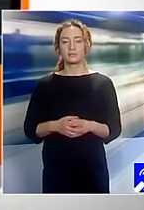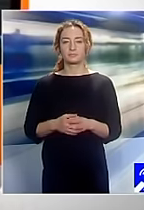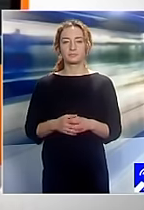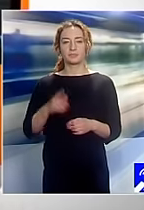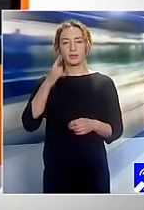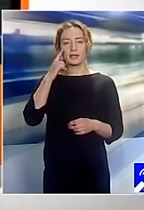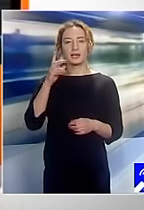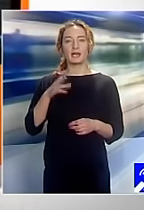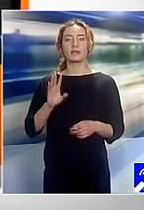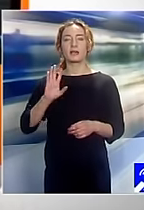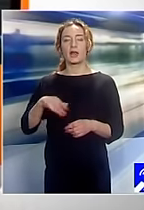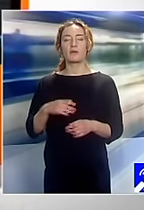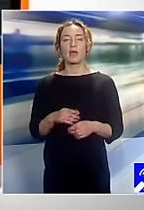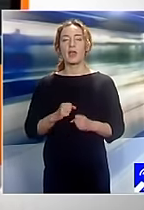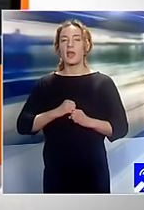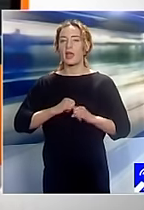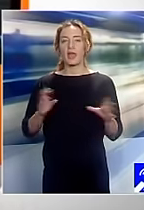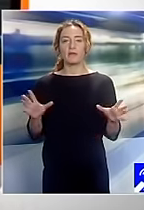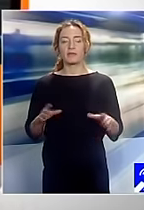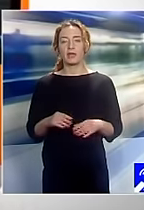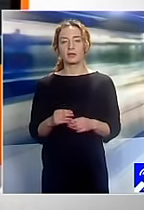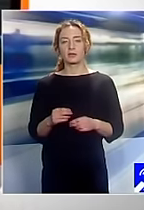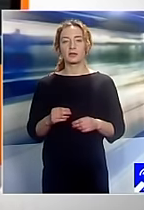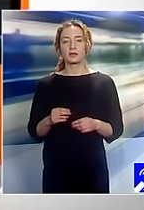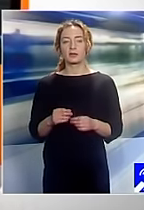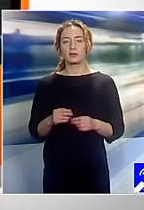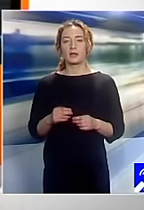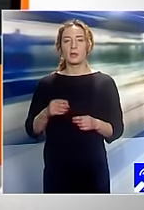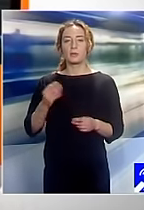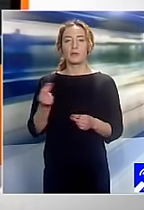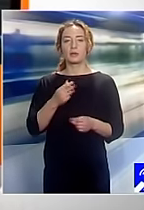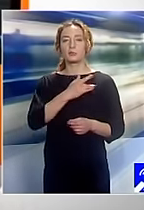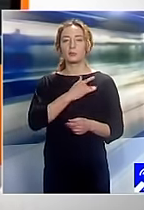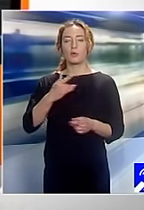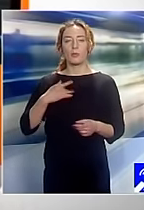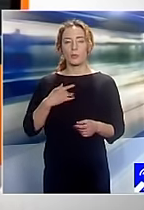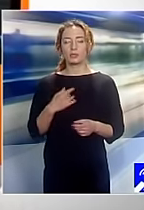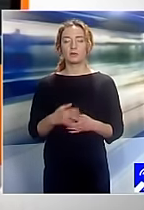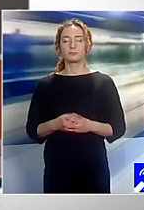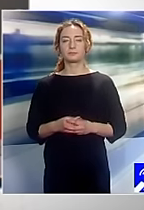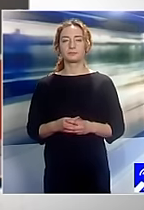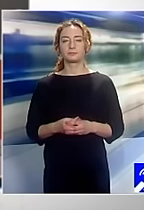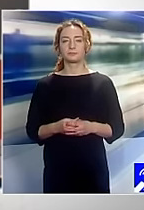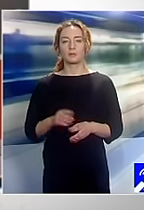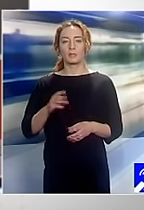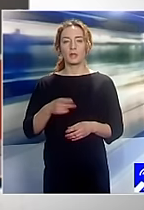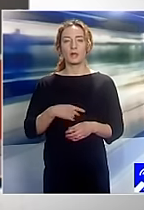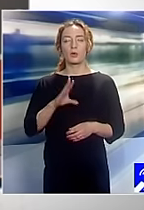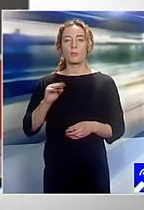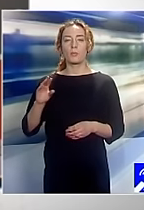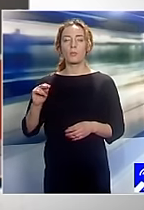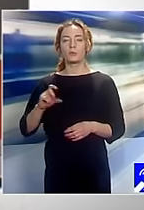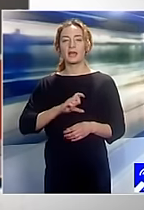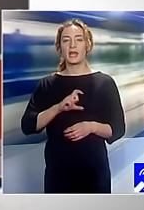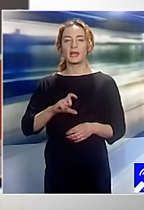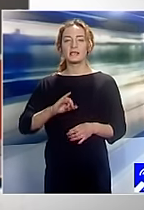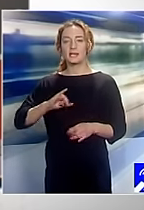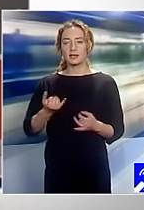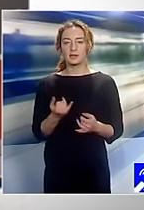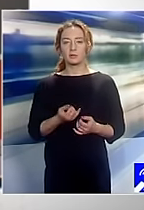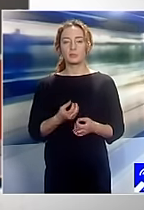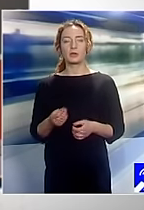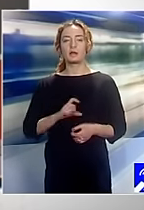că ar avea un efect și la de ce spui tu acum, virozele și ce se întâmplă acum. Foarte multe cazuri